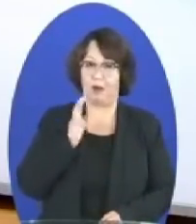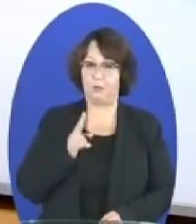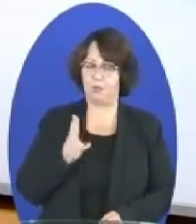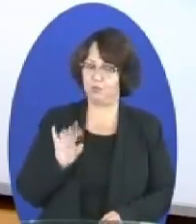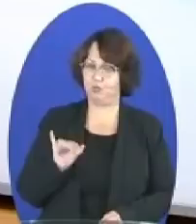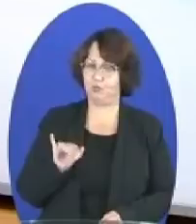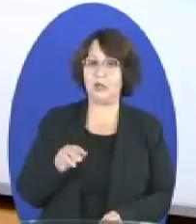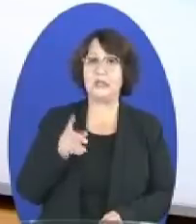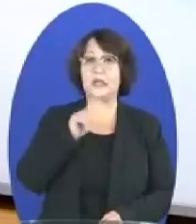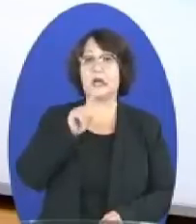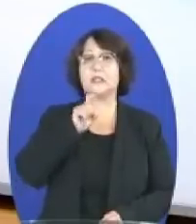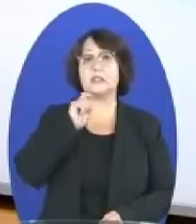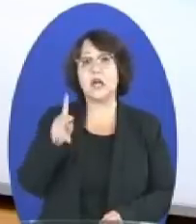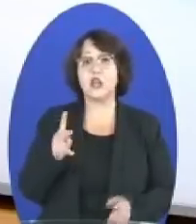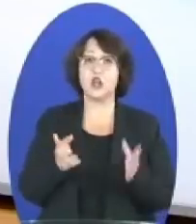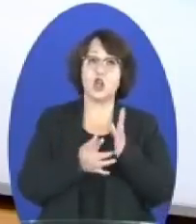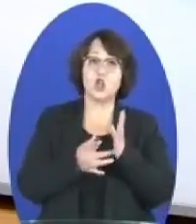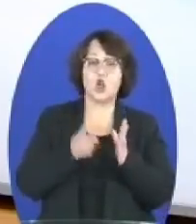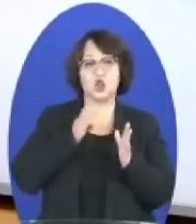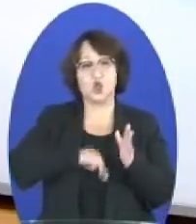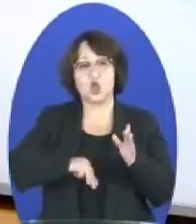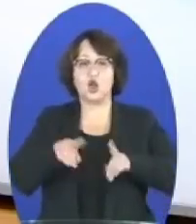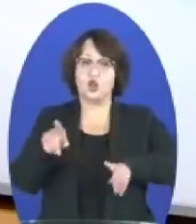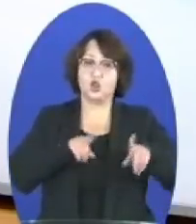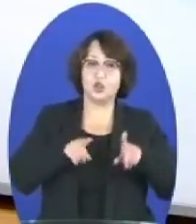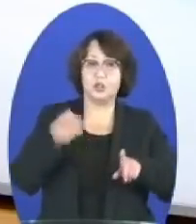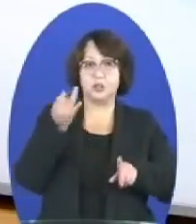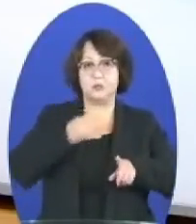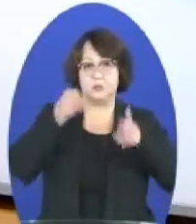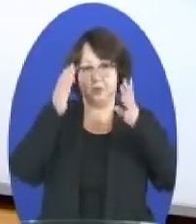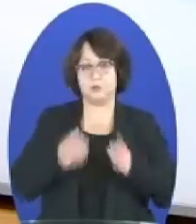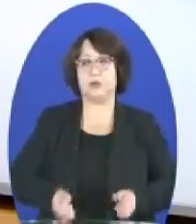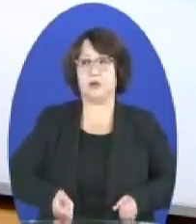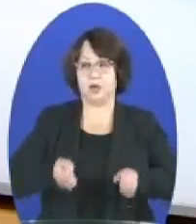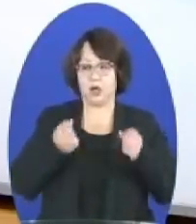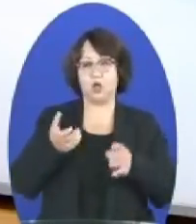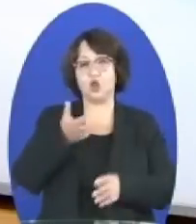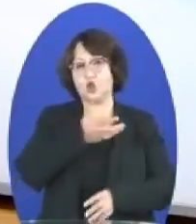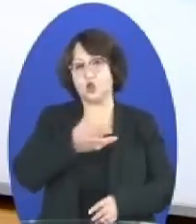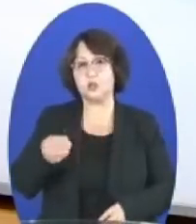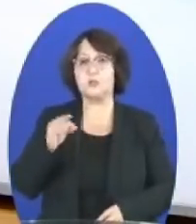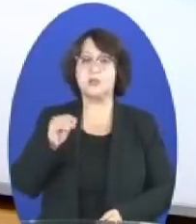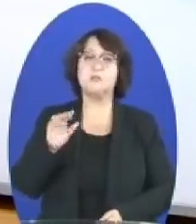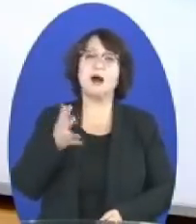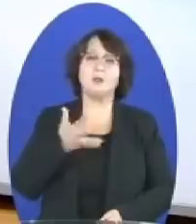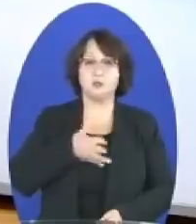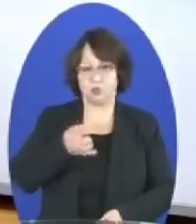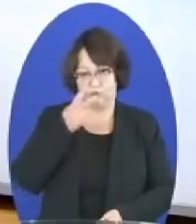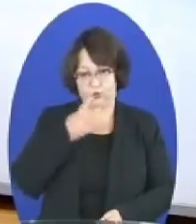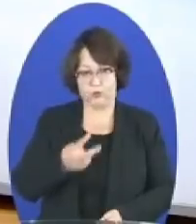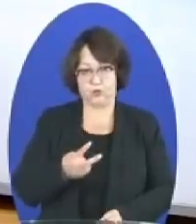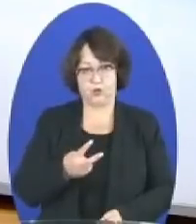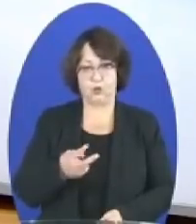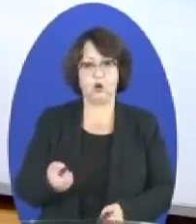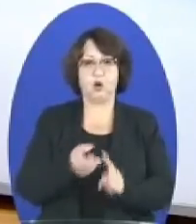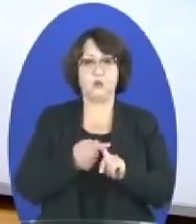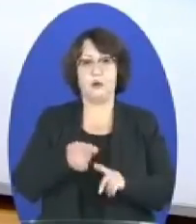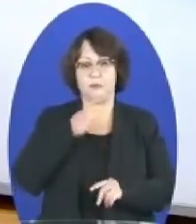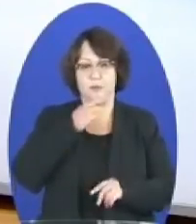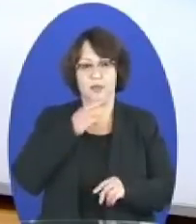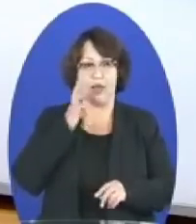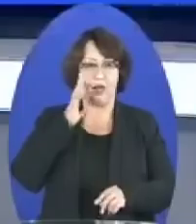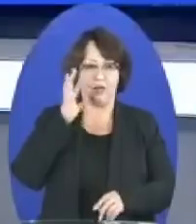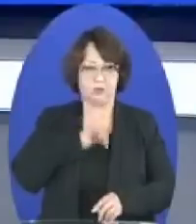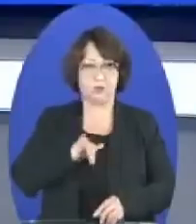А зах зээл технологийн төлөөх өрсөлдөөн бол ийм шийдвэр гаргахад бас нөлөөлсөн баха гэдэг юм байр суурьтай байна. Тэгэхээр энэ үүнтэй холбоотой мэдээг гадаад